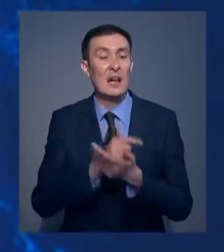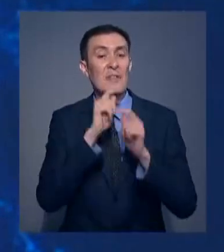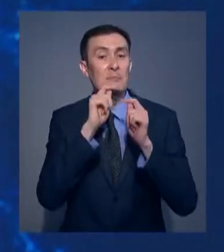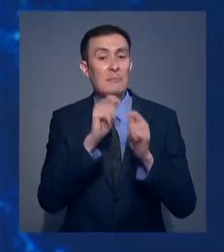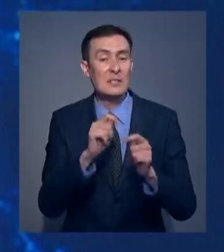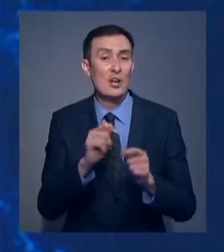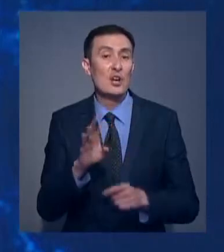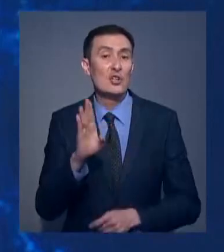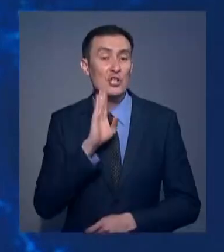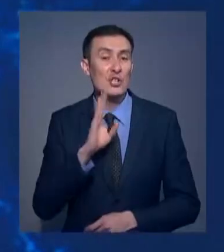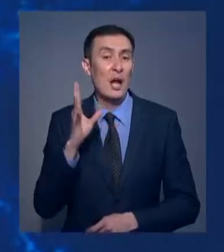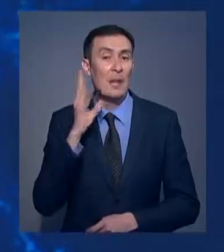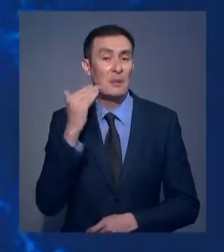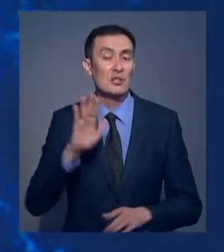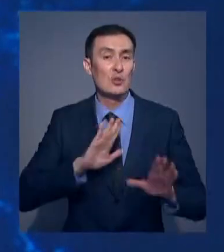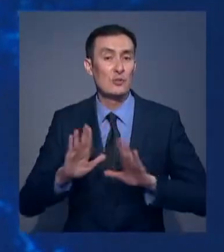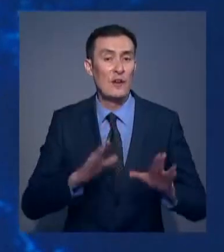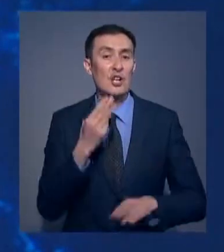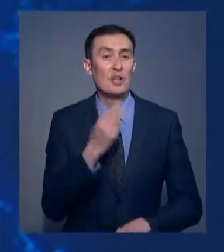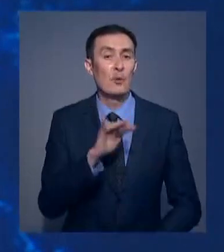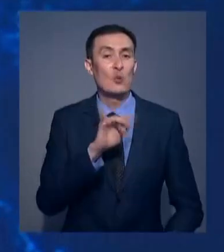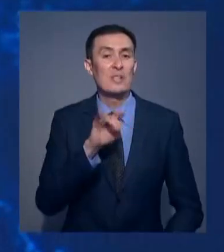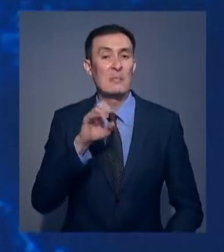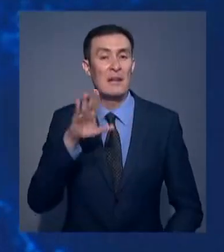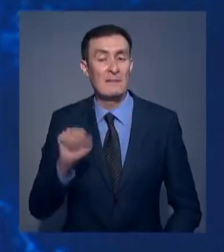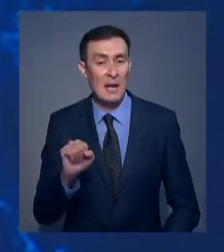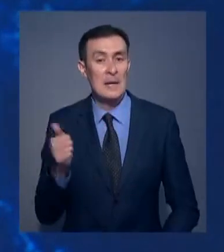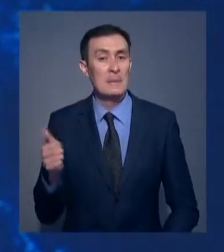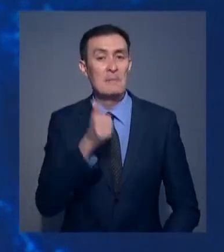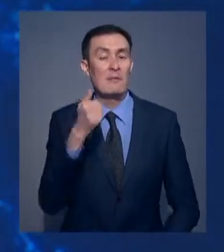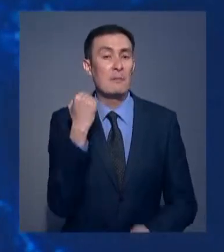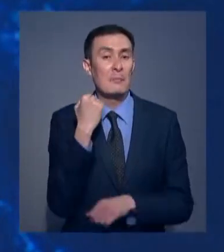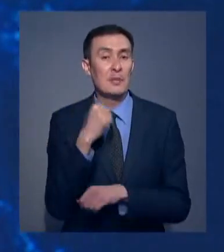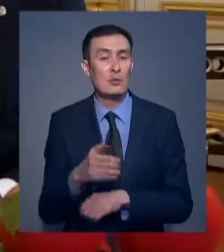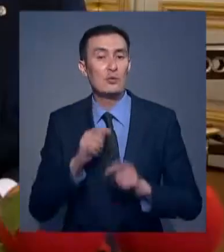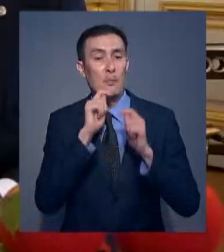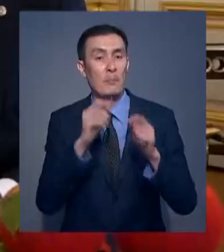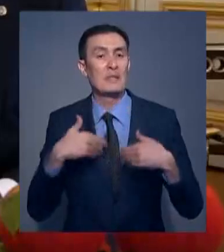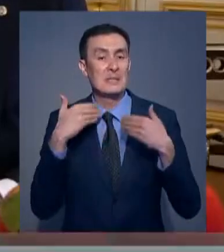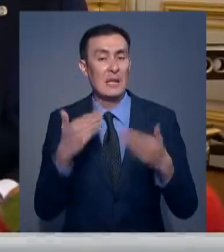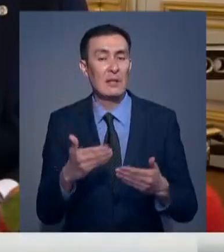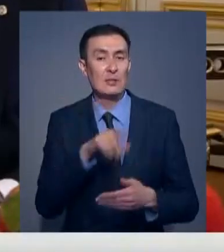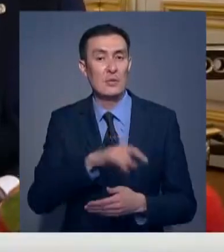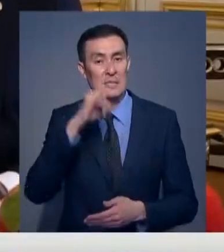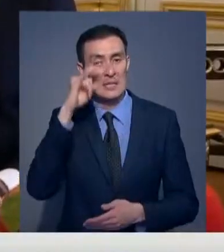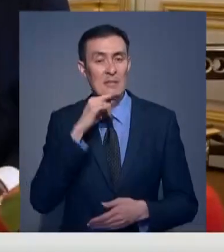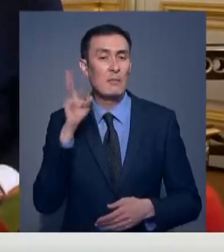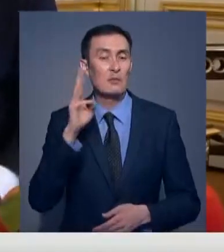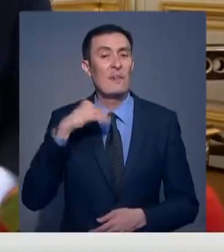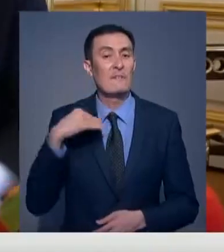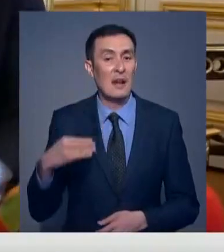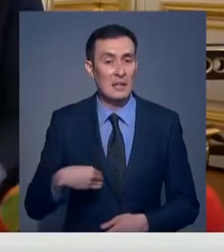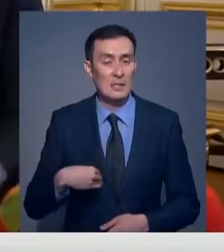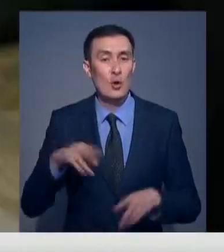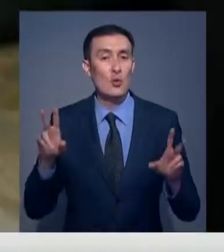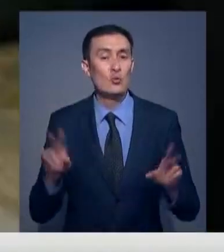приз достался женщине, алматинскому режиссеру Шарипе Уразбаевой. Первыми победительницу поздравили сотрудники казахстанского посольства во